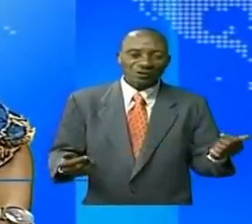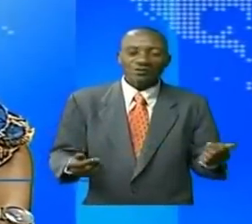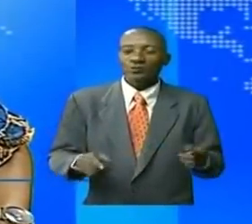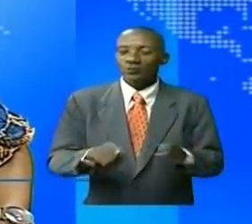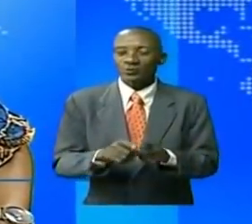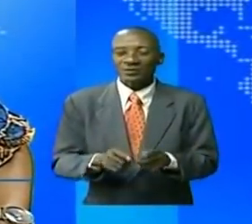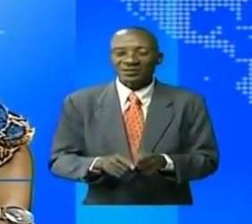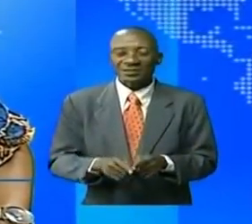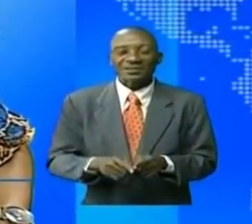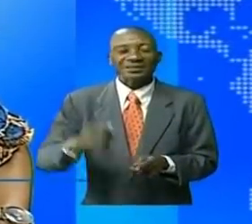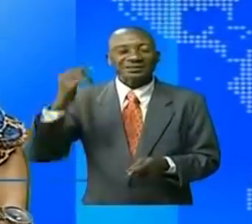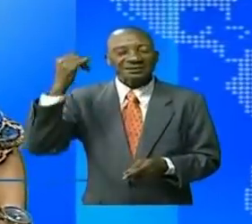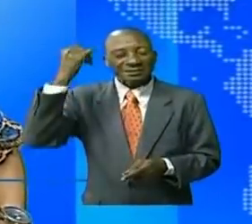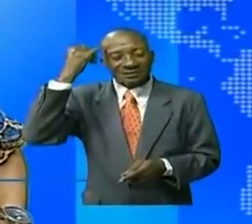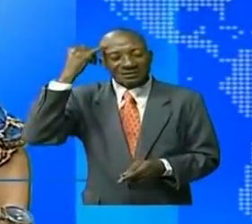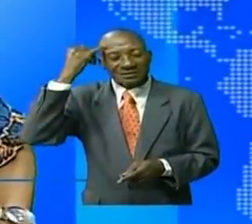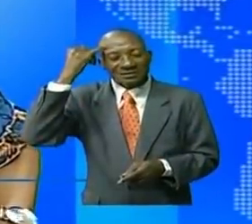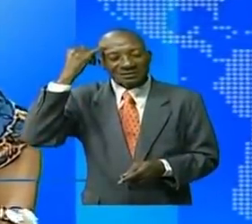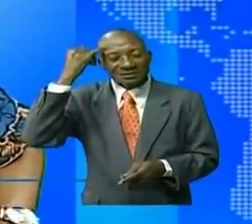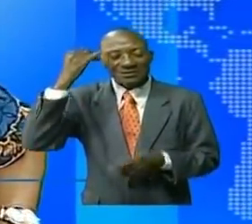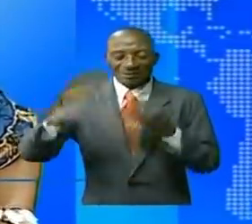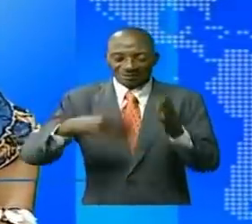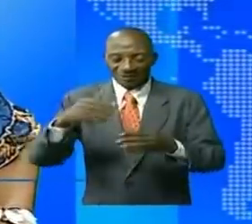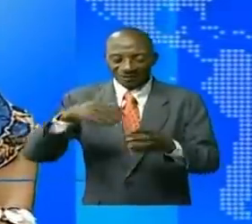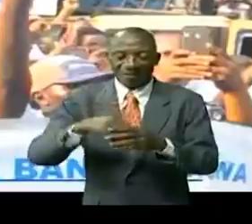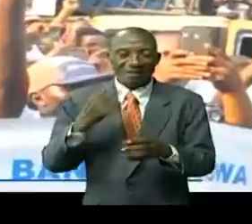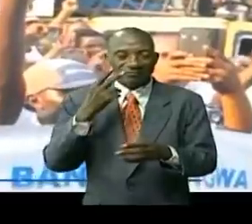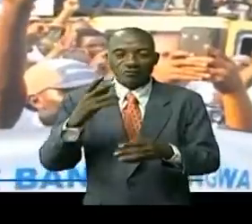leur intention. Les détails avec Serge Mata.